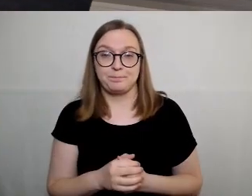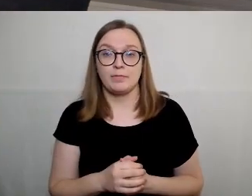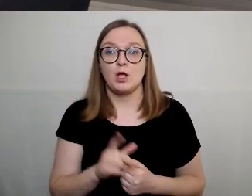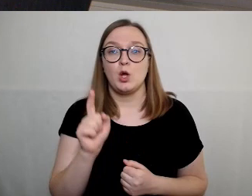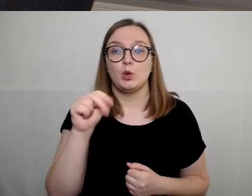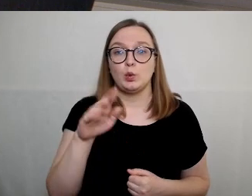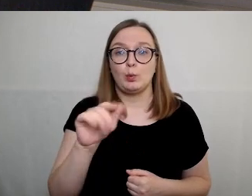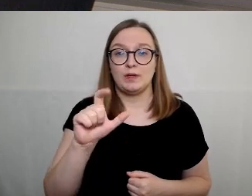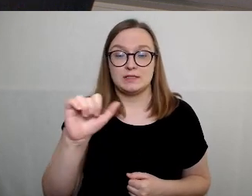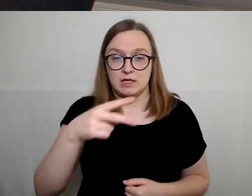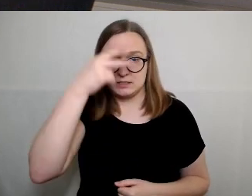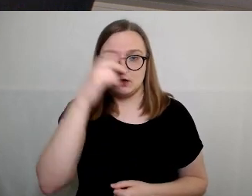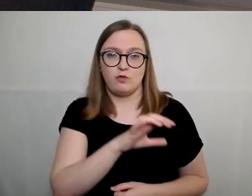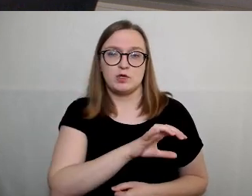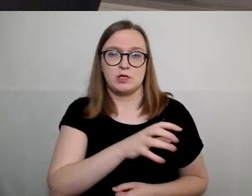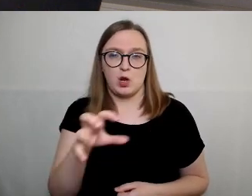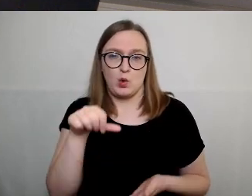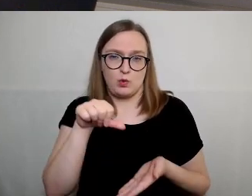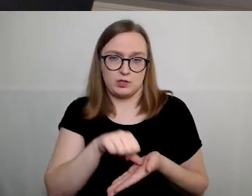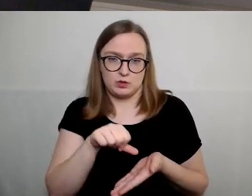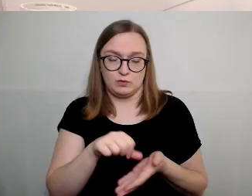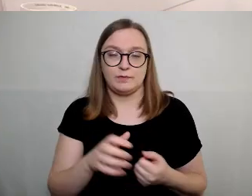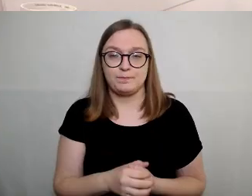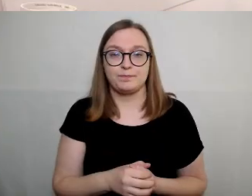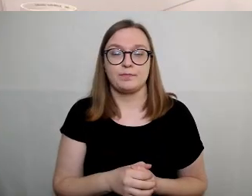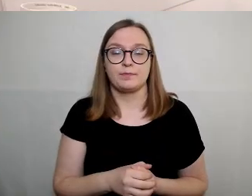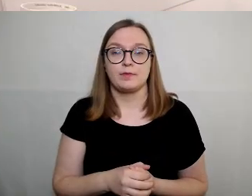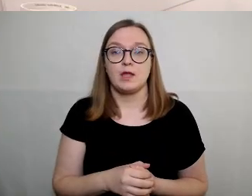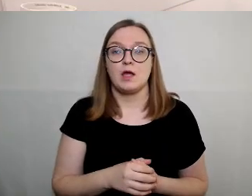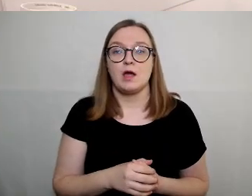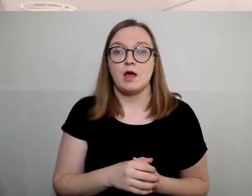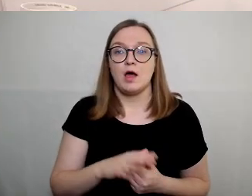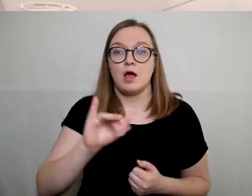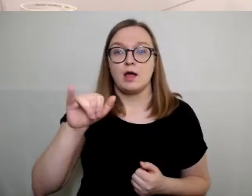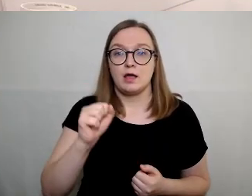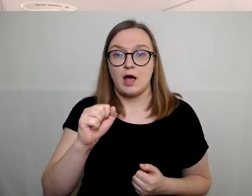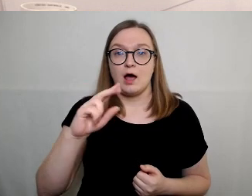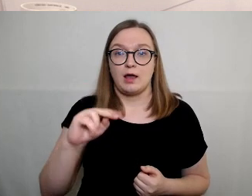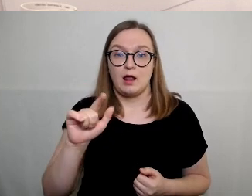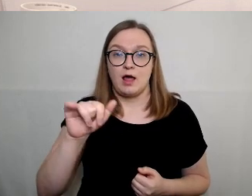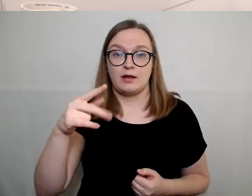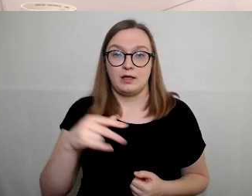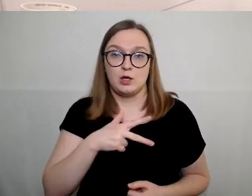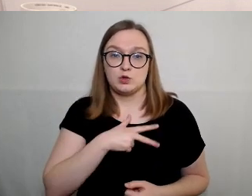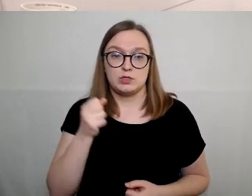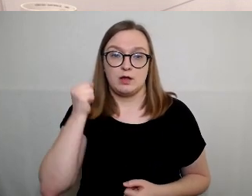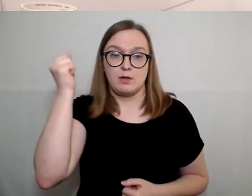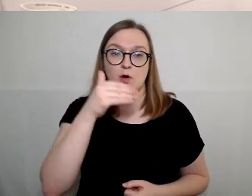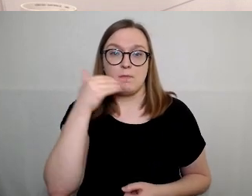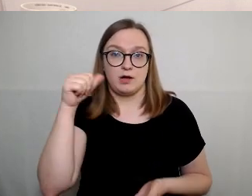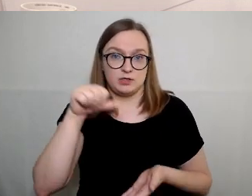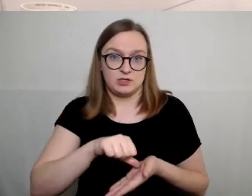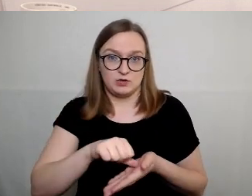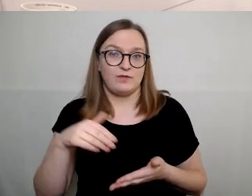regionų partijos atstovas. Sveiki. Sveiki. Raminta Jakelaitienė, socialdemokratijų partijos atstovė.